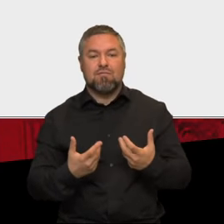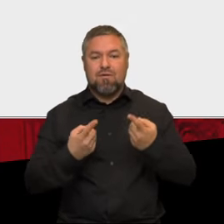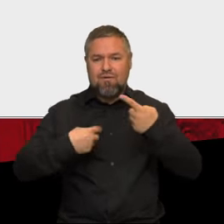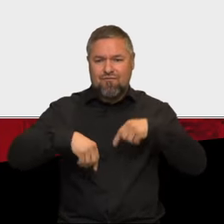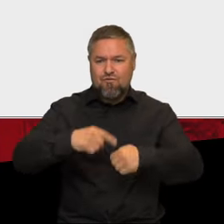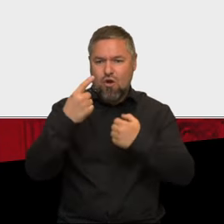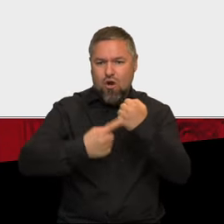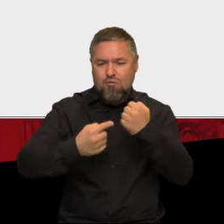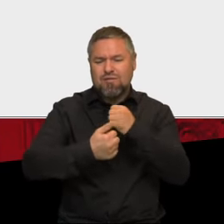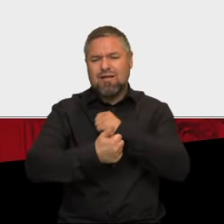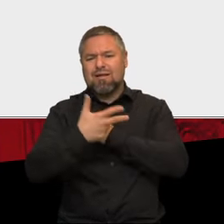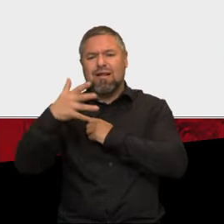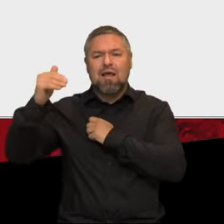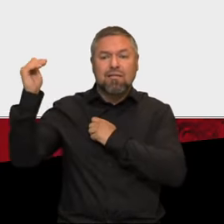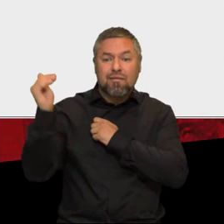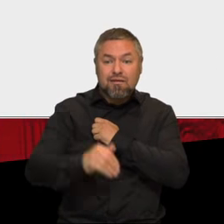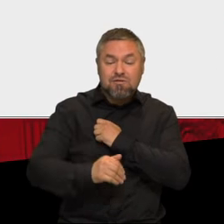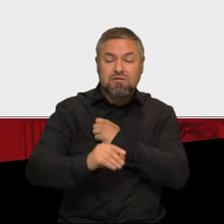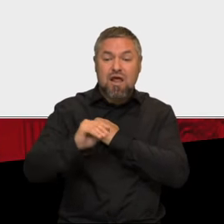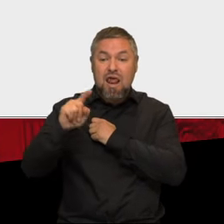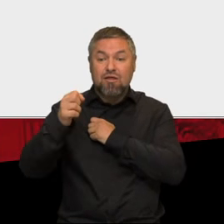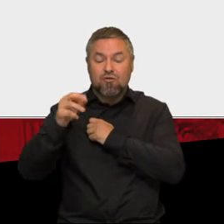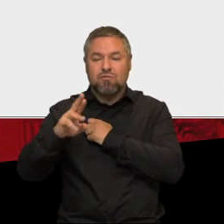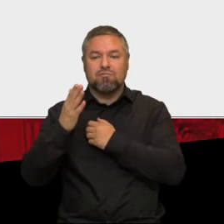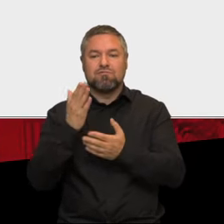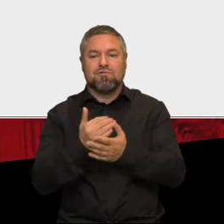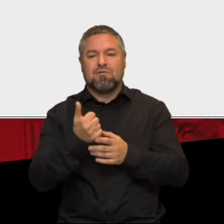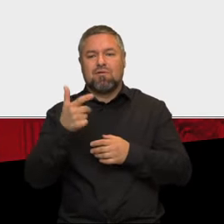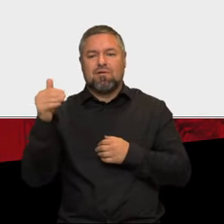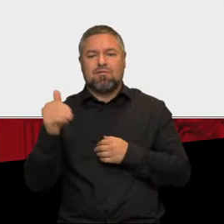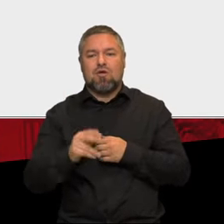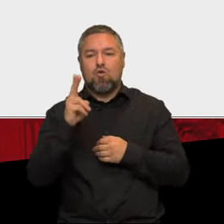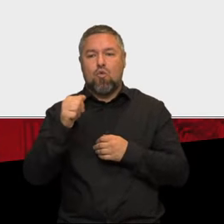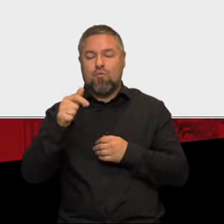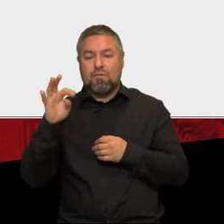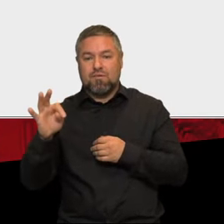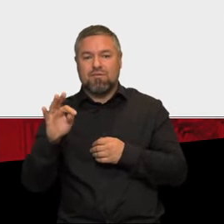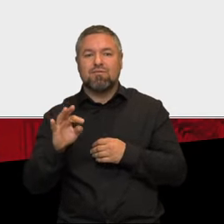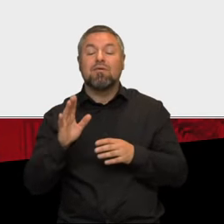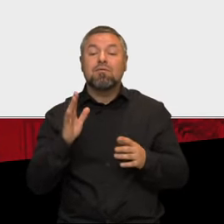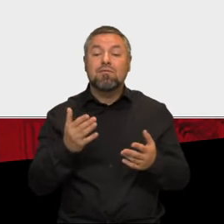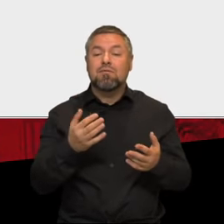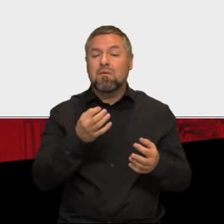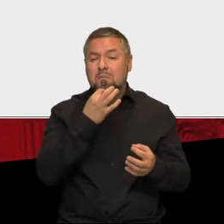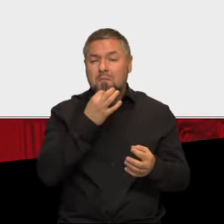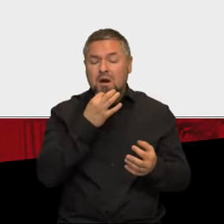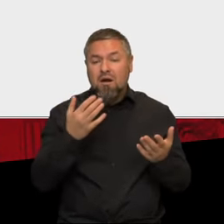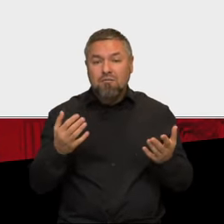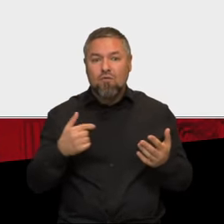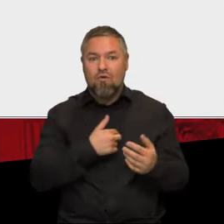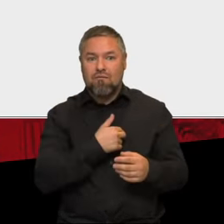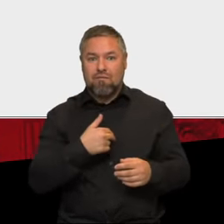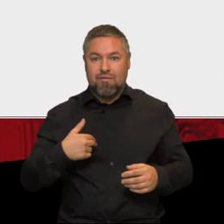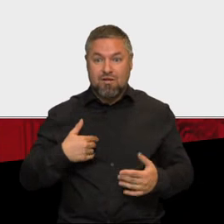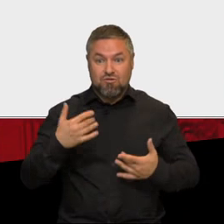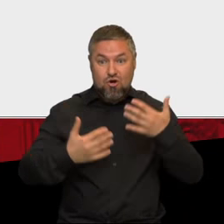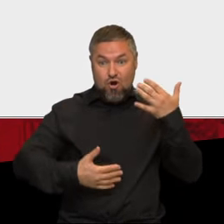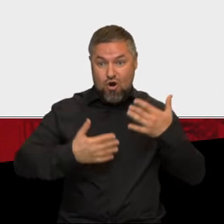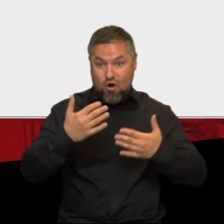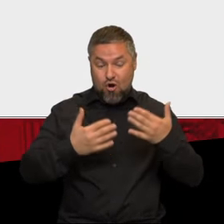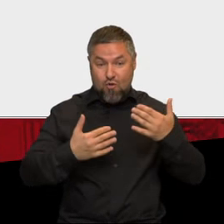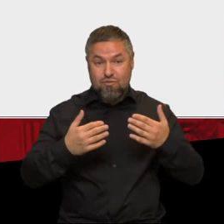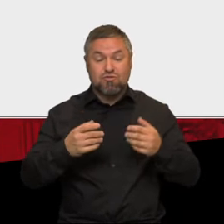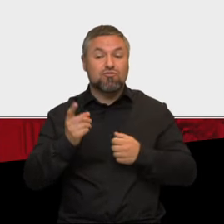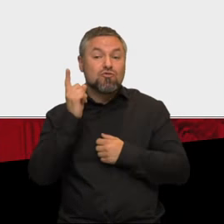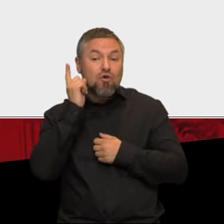wykonać obliczenie dla kilku tysięcy elektronów, wystarczyłoby zaledwie kilka tysięcy qubitów. Mówię zaledwie, ponieważ w naszych komputerach, czy nawet